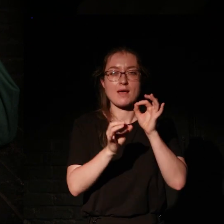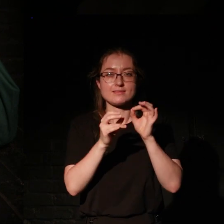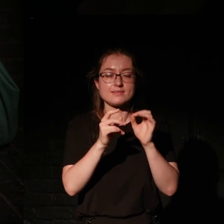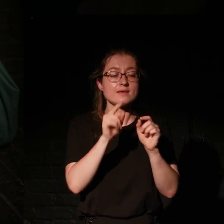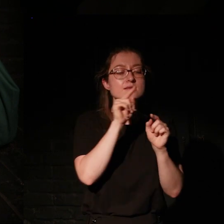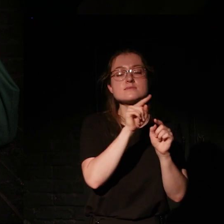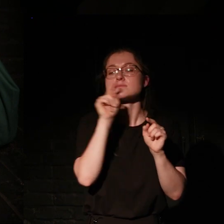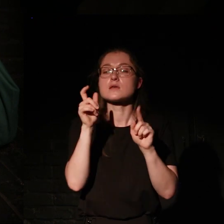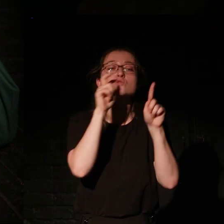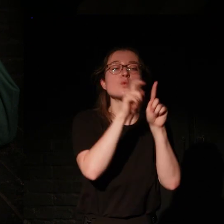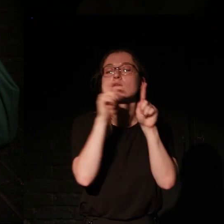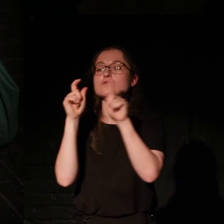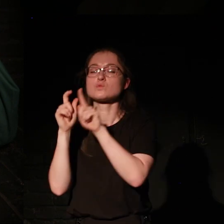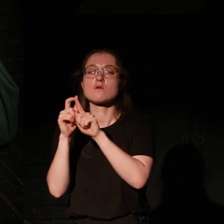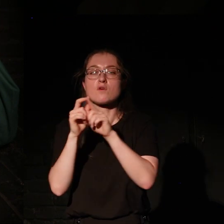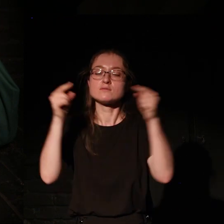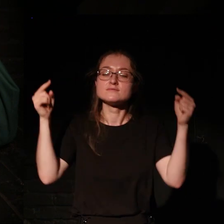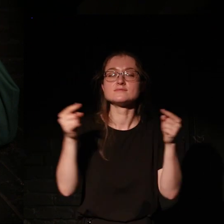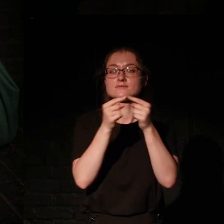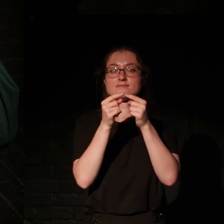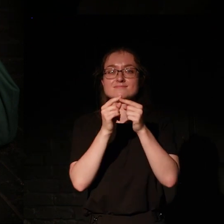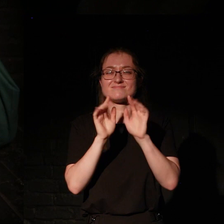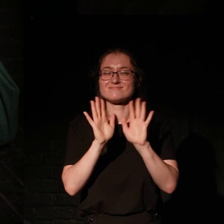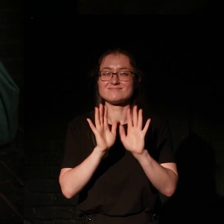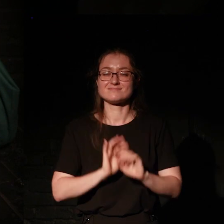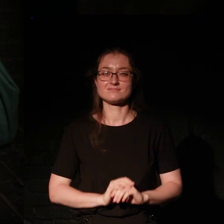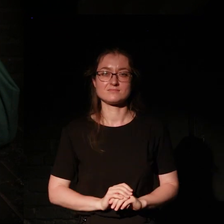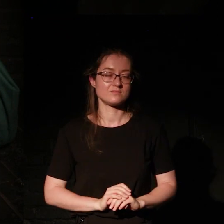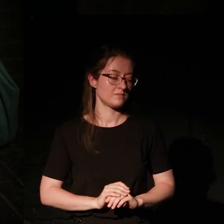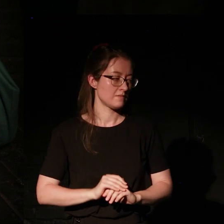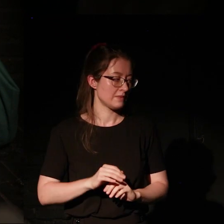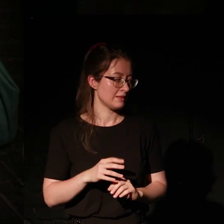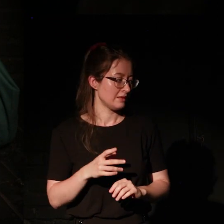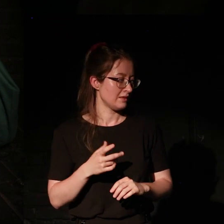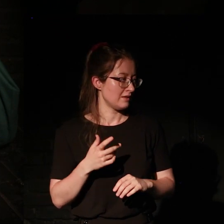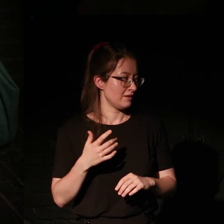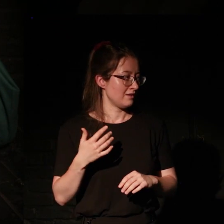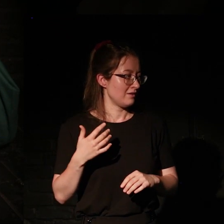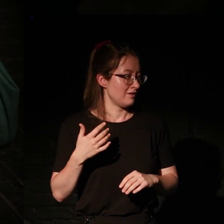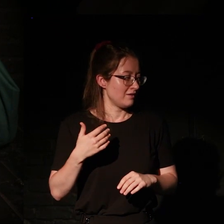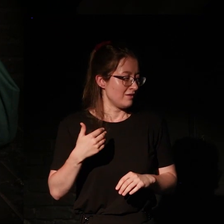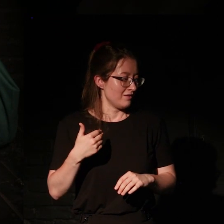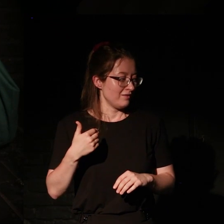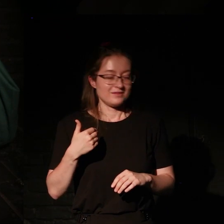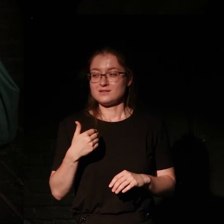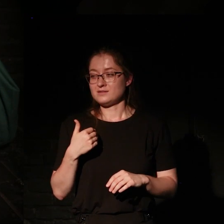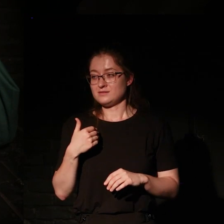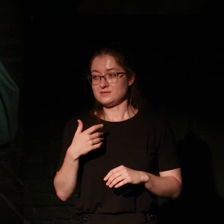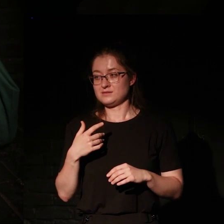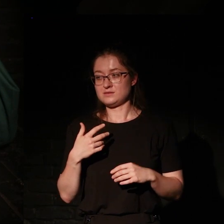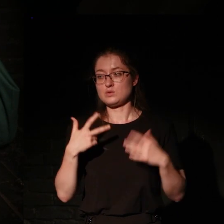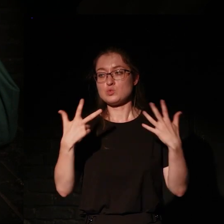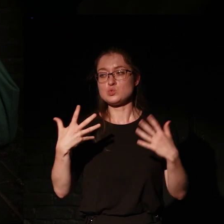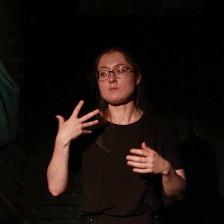szalała. Ale szalała dopiero od VIII wieku wcześniej. Wcześniej nie ma ani wielkich liter,